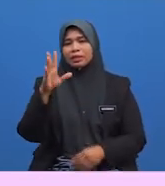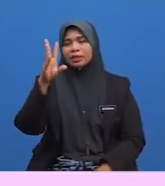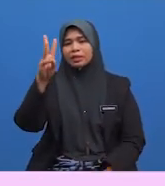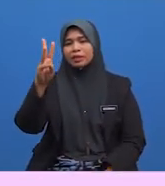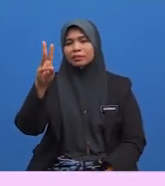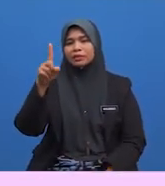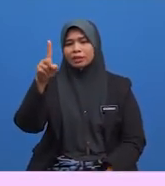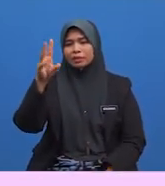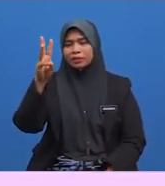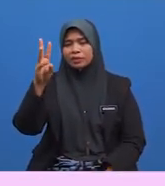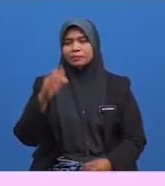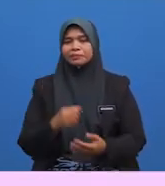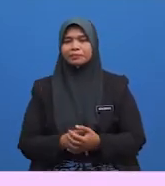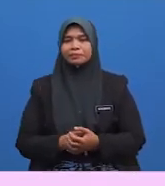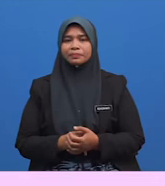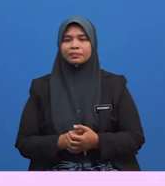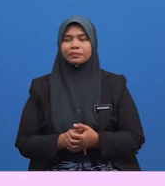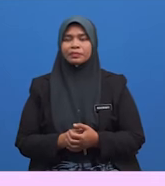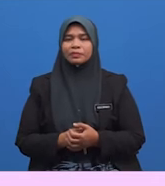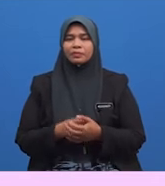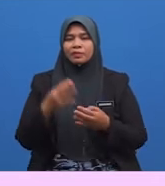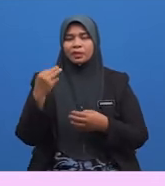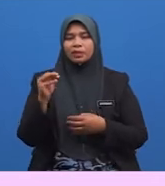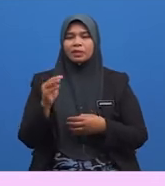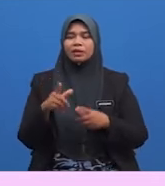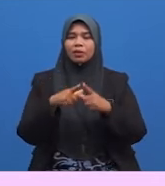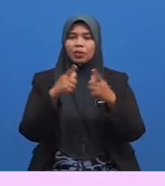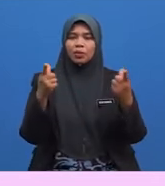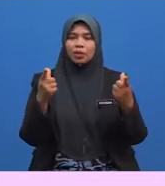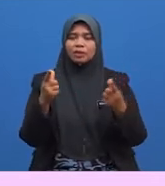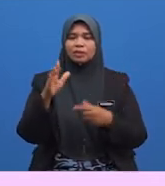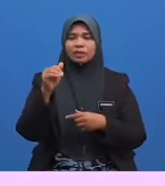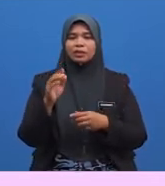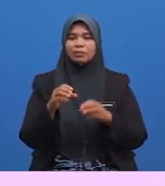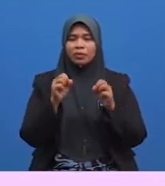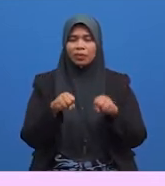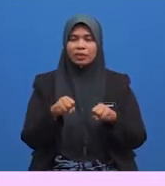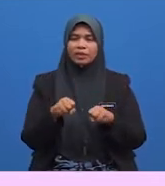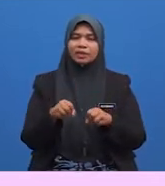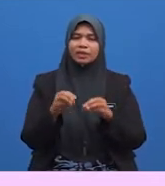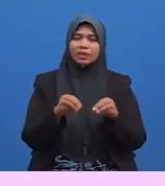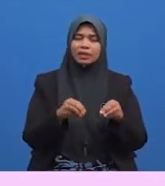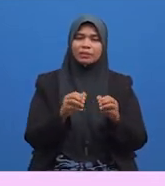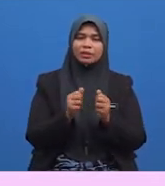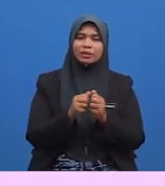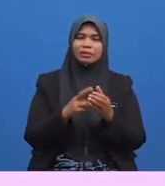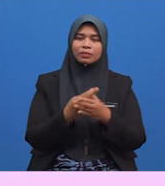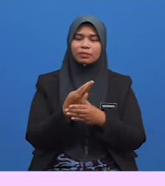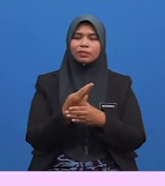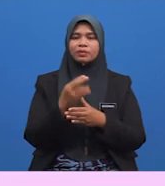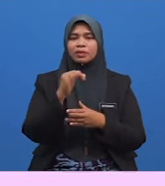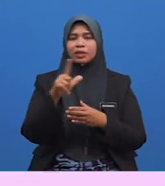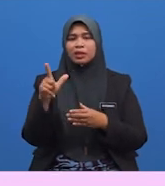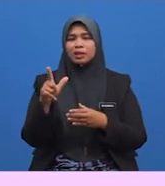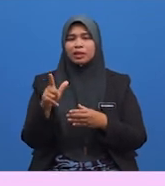kerja ditunjukkan di paparan. Maka, luas yang boleh ditanam dengan rumput karpet